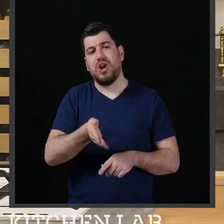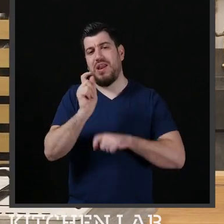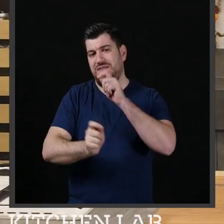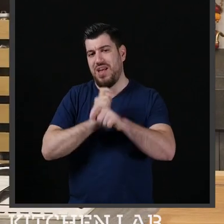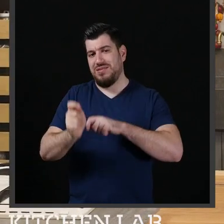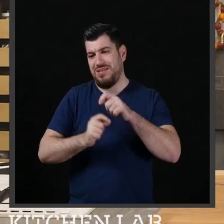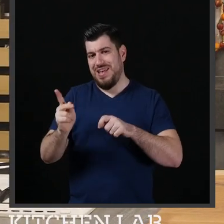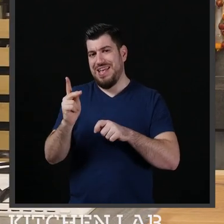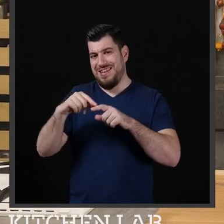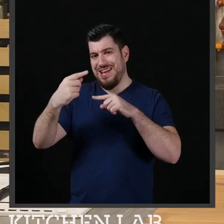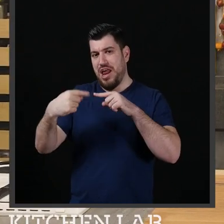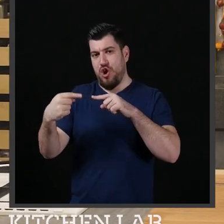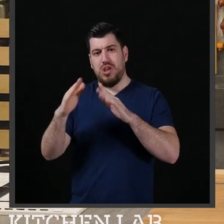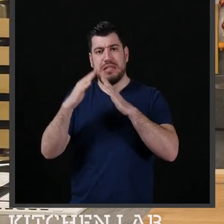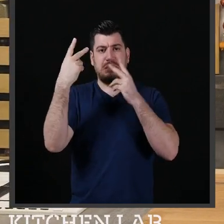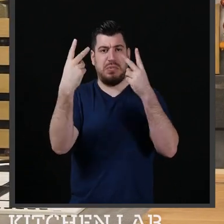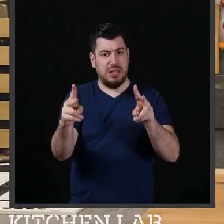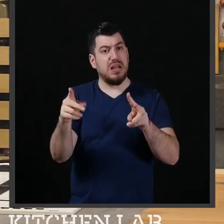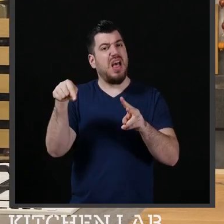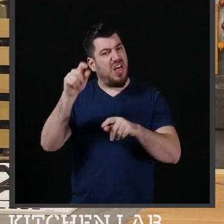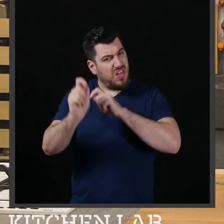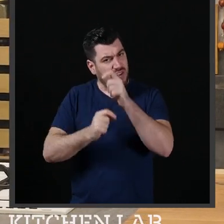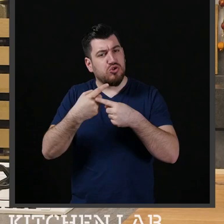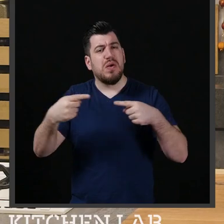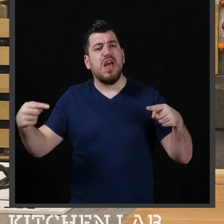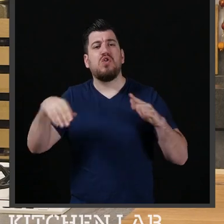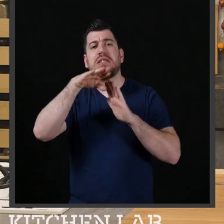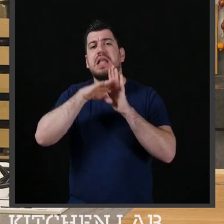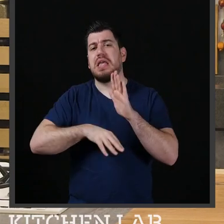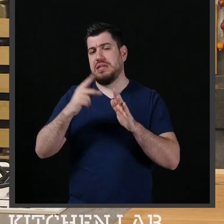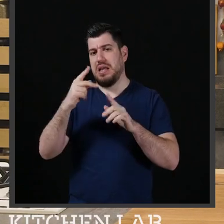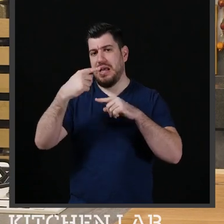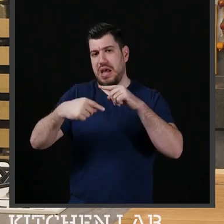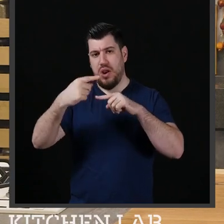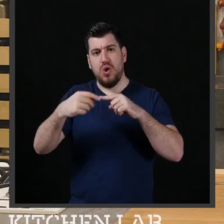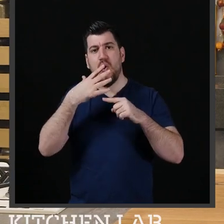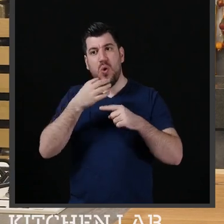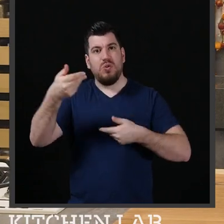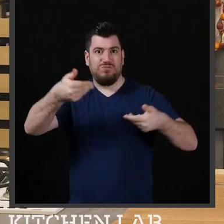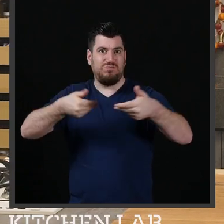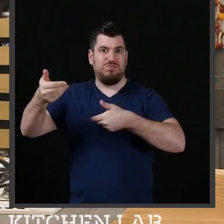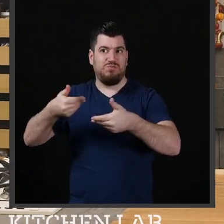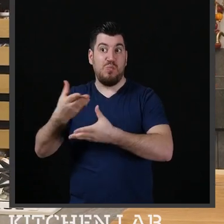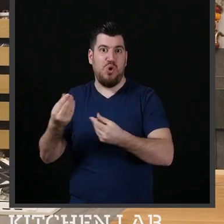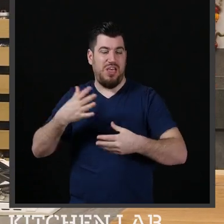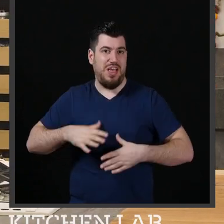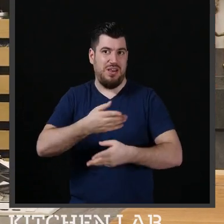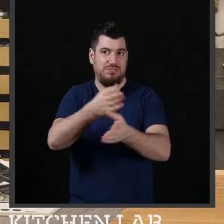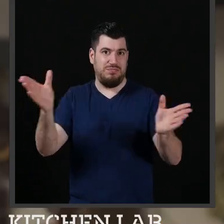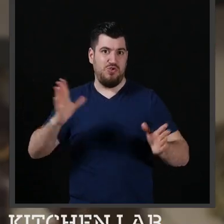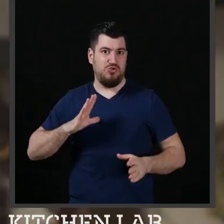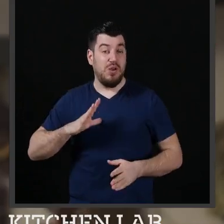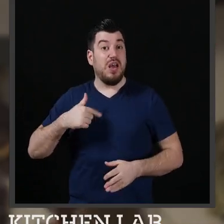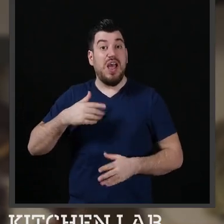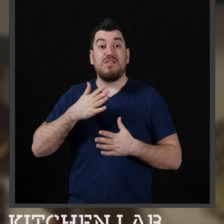στο σπίτι σας. Θα ακολουθήσουν και άλλες συνταγές με κανελόνια, γιατί έχω πολλές αιτήσεις για κανελόνια. Θέλω να σας ευχαριστήσω πάρα πολύ που μας παρακολουθήσετε.